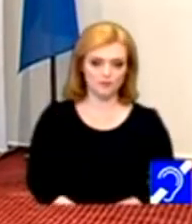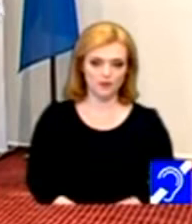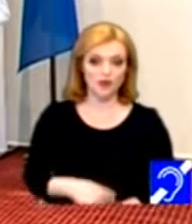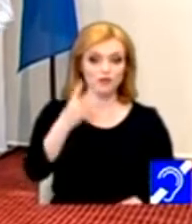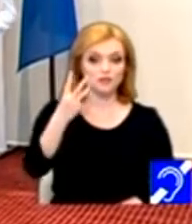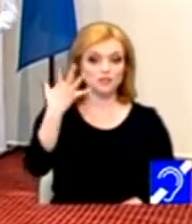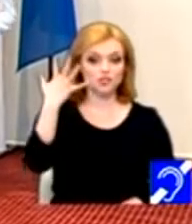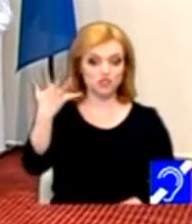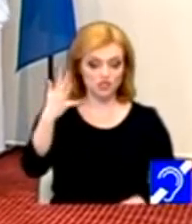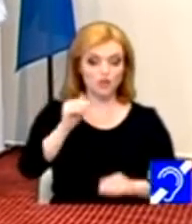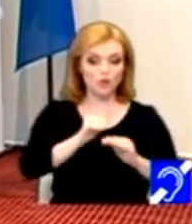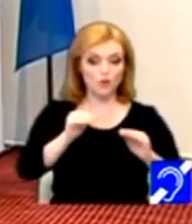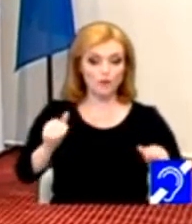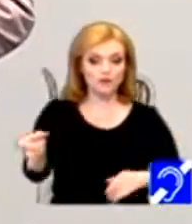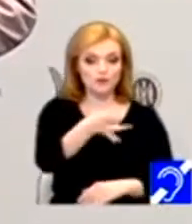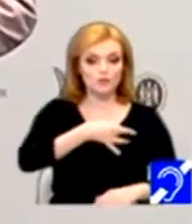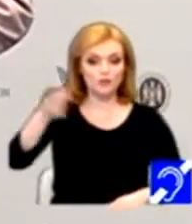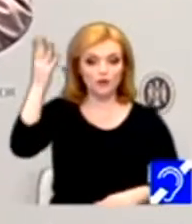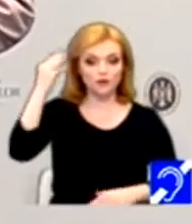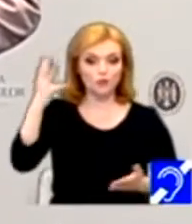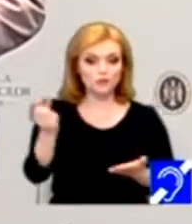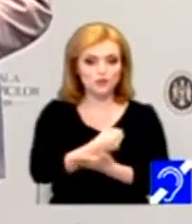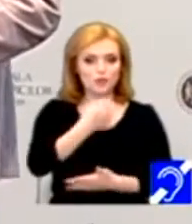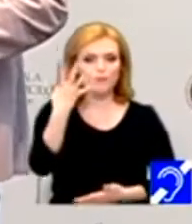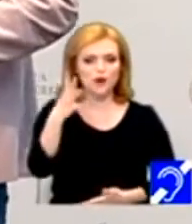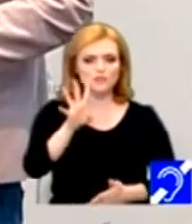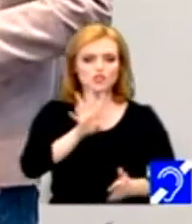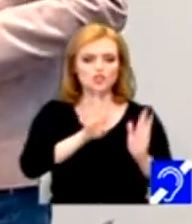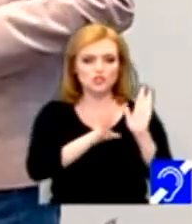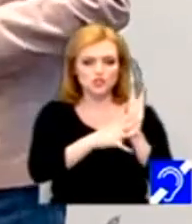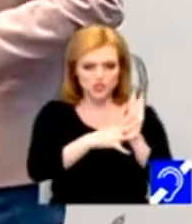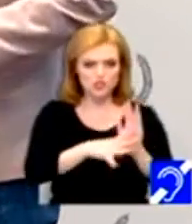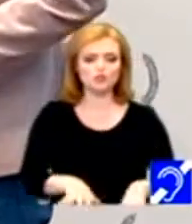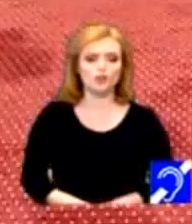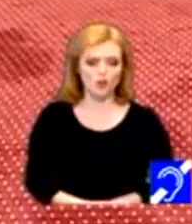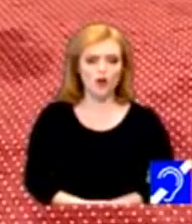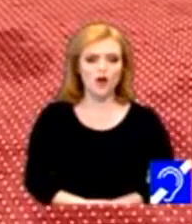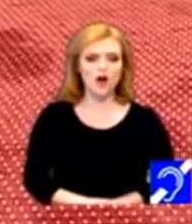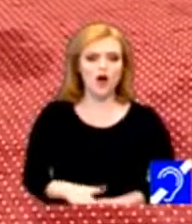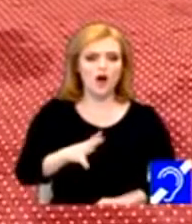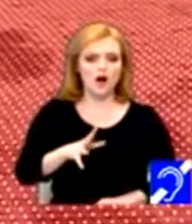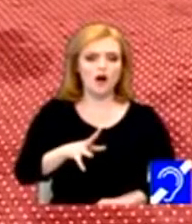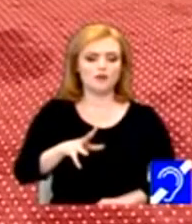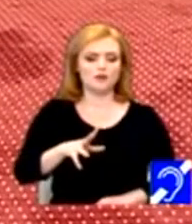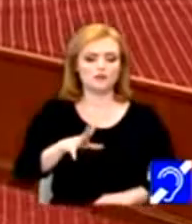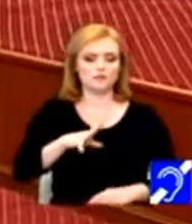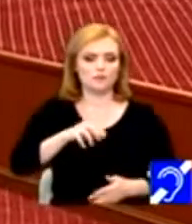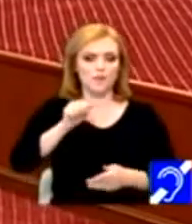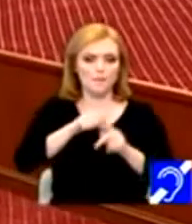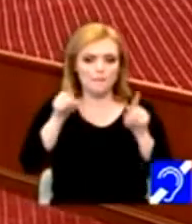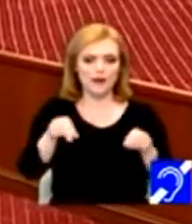35 de elevi din Republica Moldova care au obținut 49 de distincții la concursurile internaționale au fost premiați la